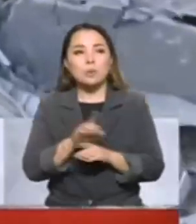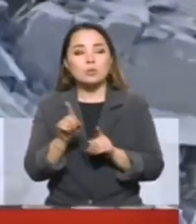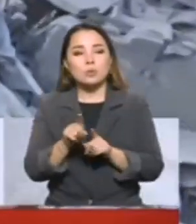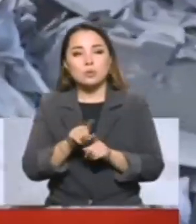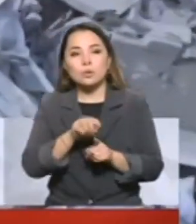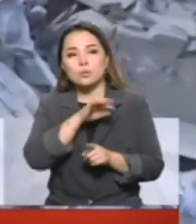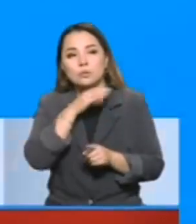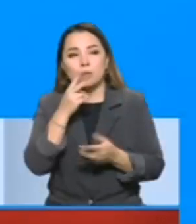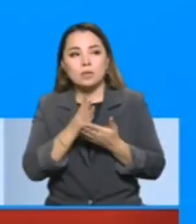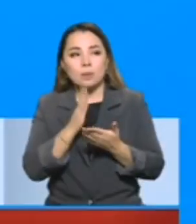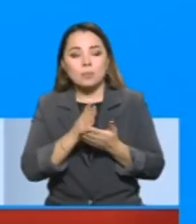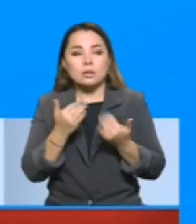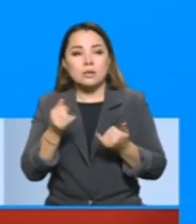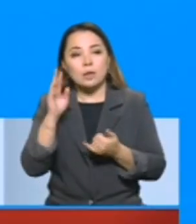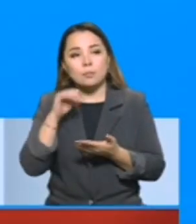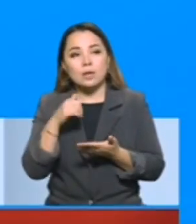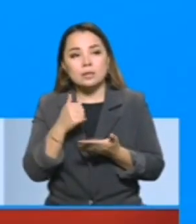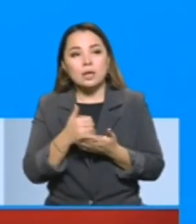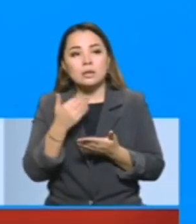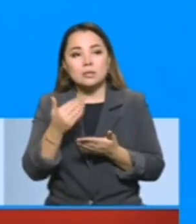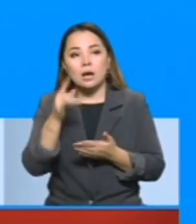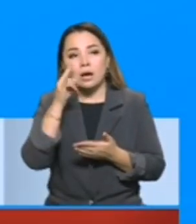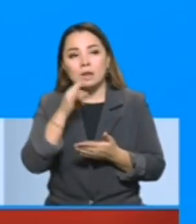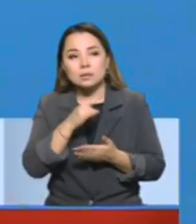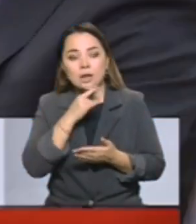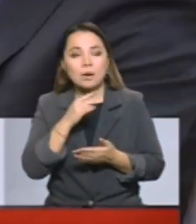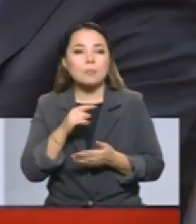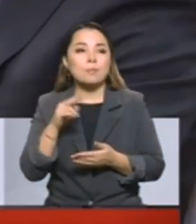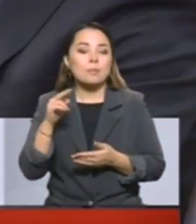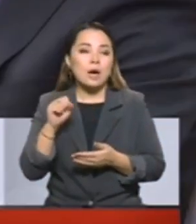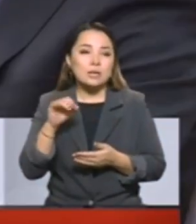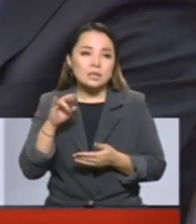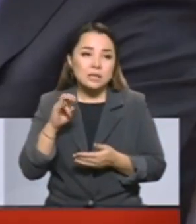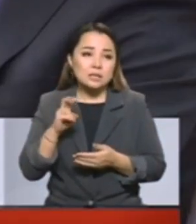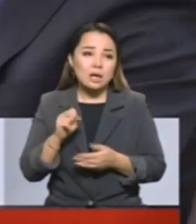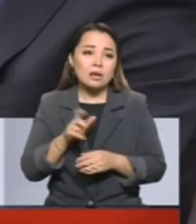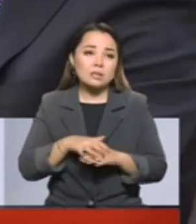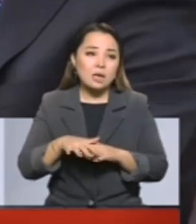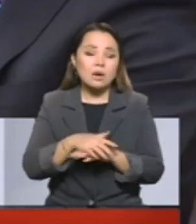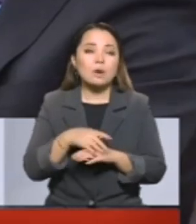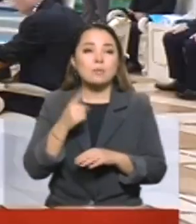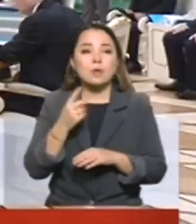болғандары қаншама. Осы орайда мемлекет басшысы Қазақстан палестиналықтарға